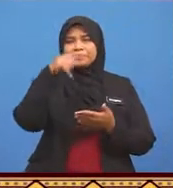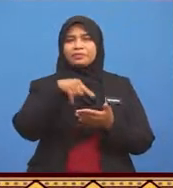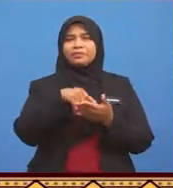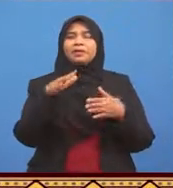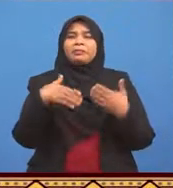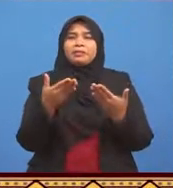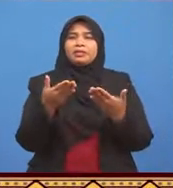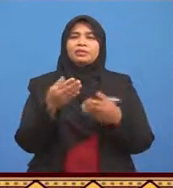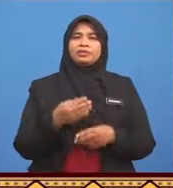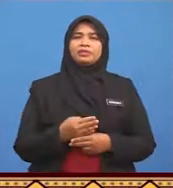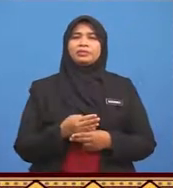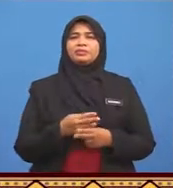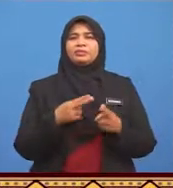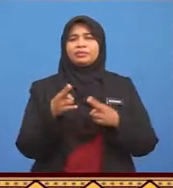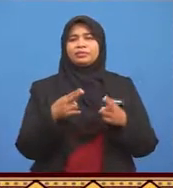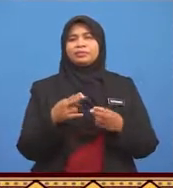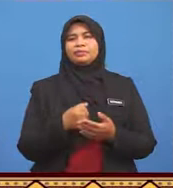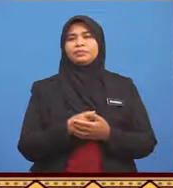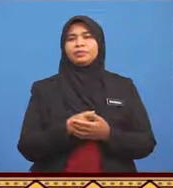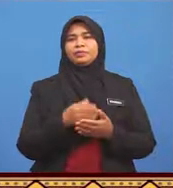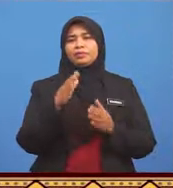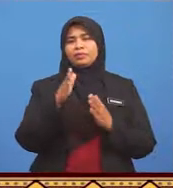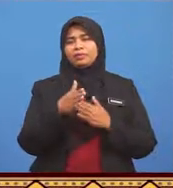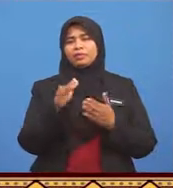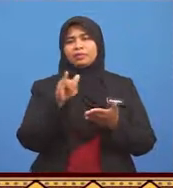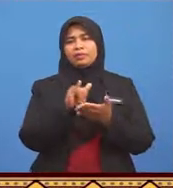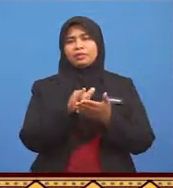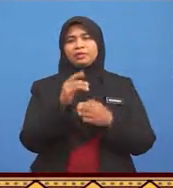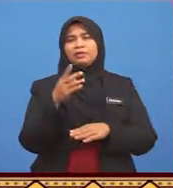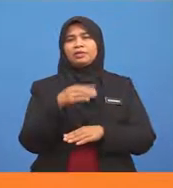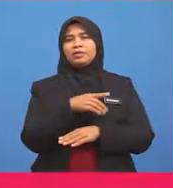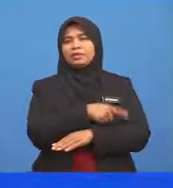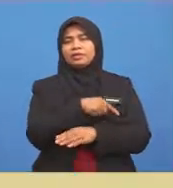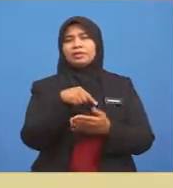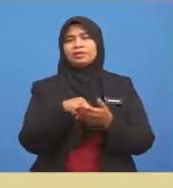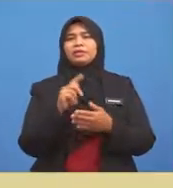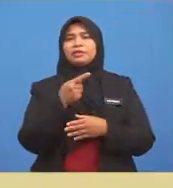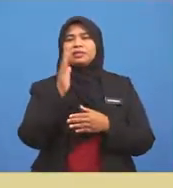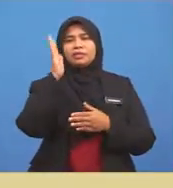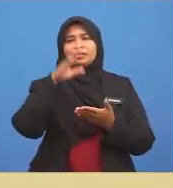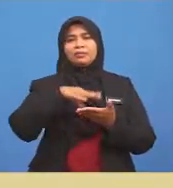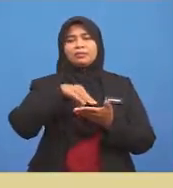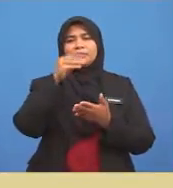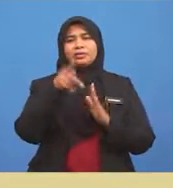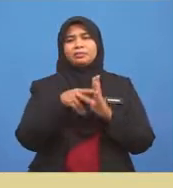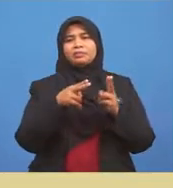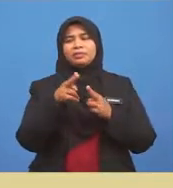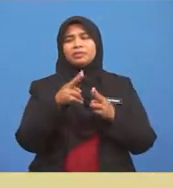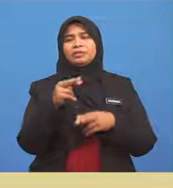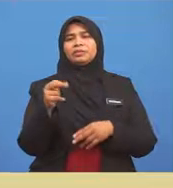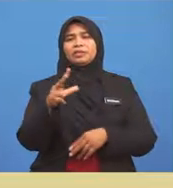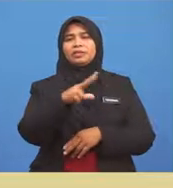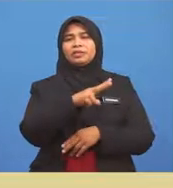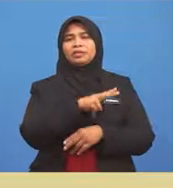yatim? Oleh itu, pada hari ini, kita akan mempelajari tajuk pengurusan harta anak